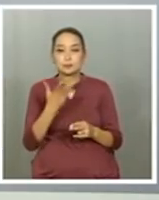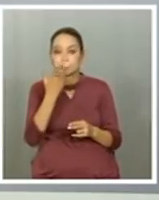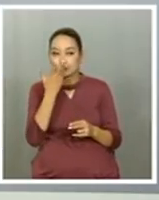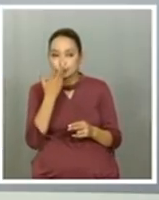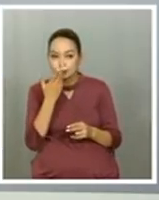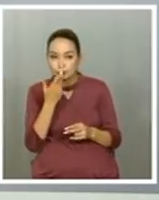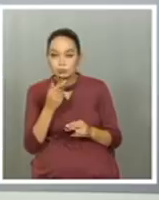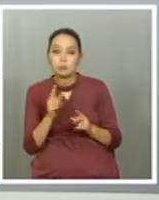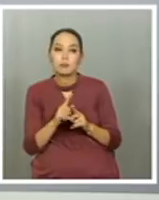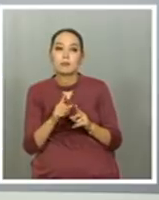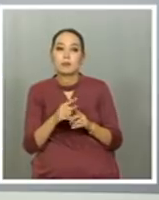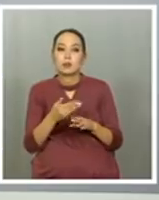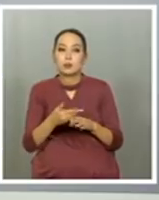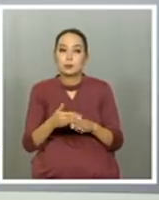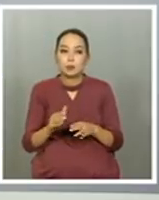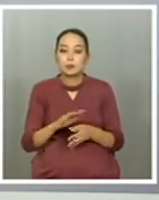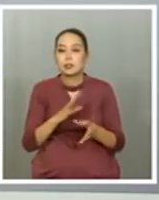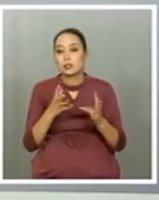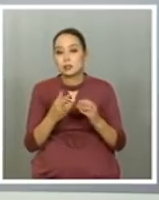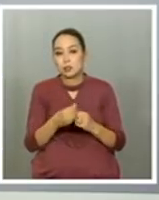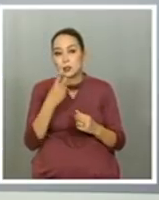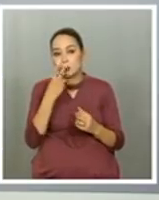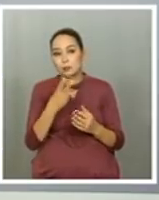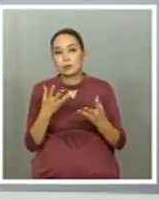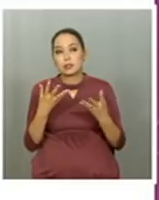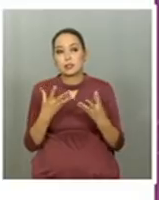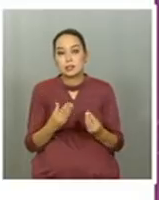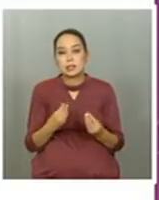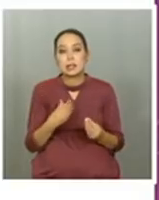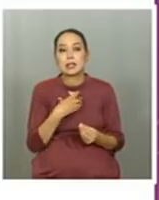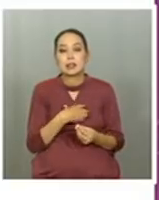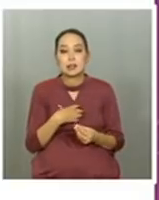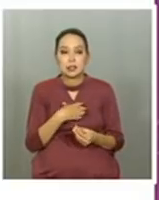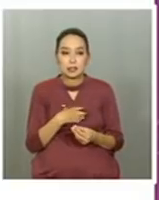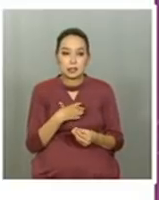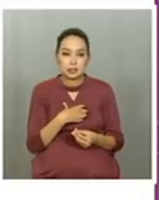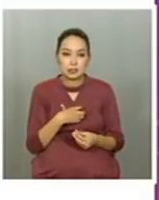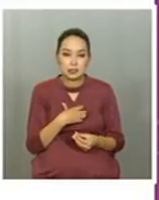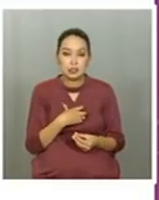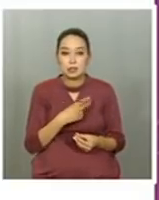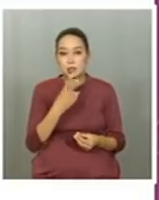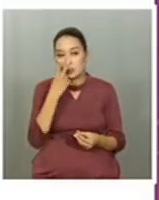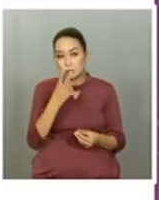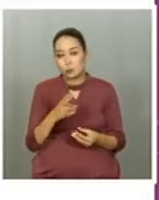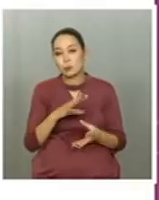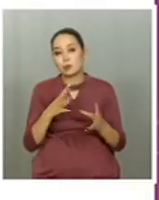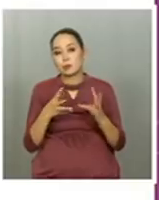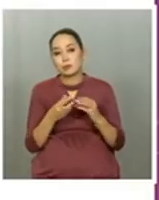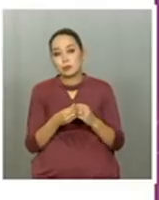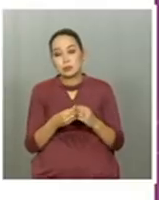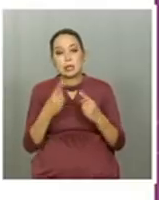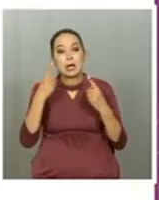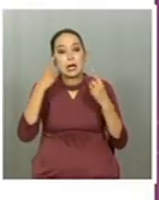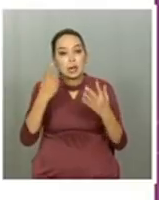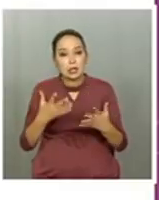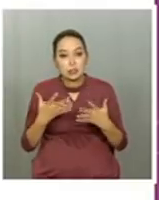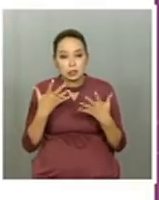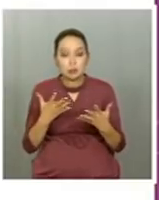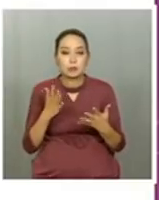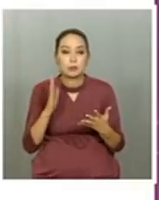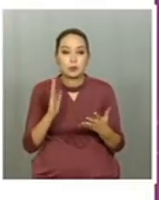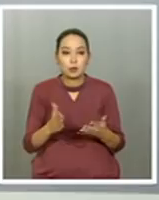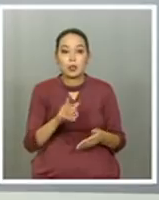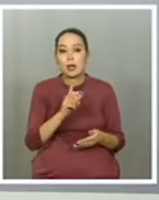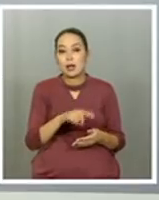бояулы заттарды көрген кезде негізгі көру нүктесінің айқын болуы. Адамның